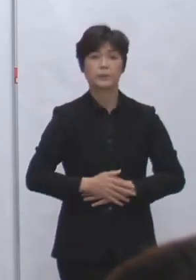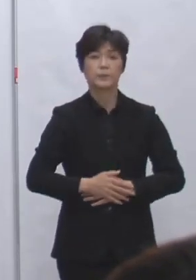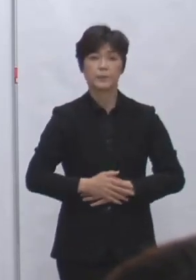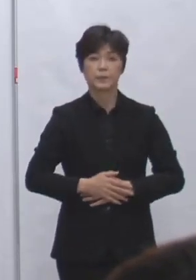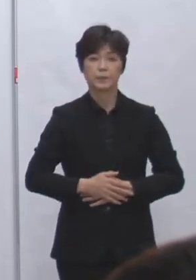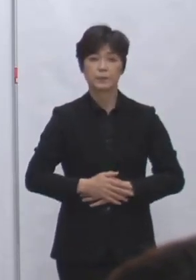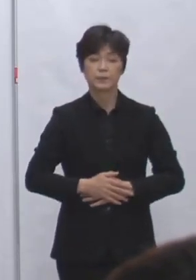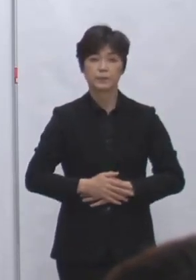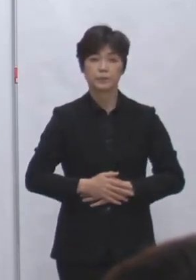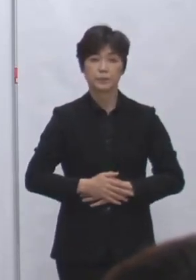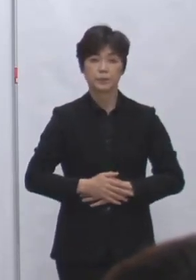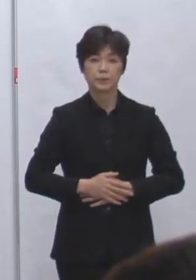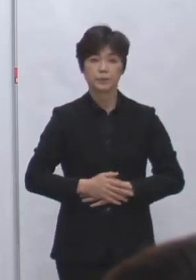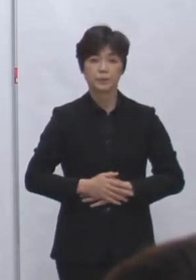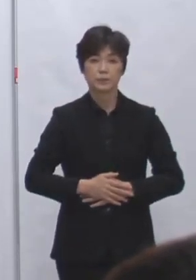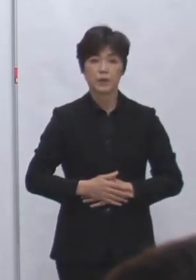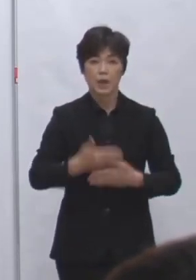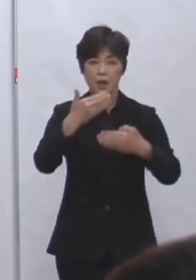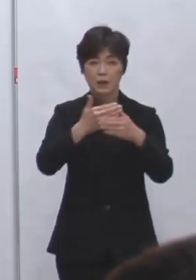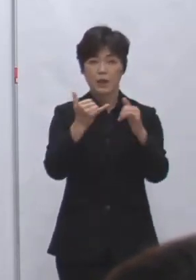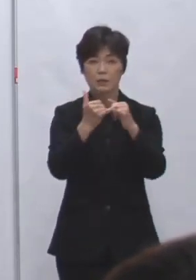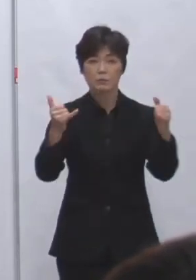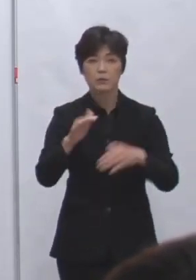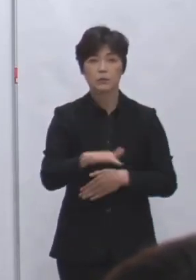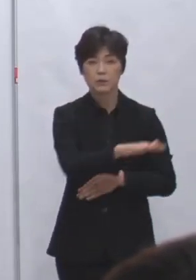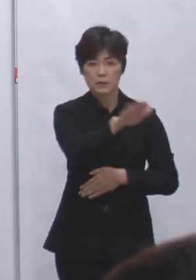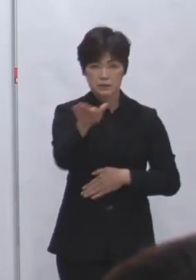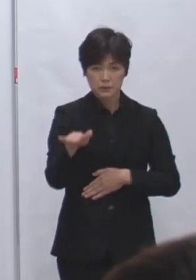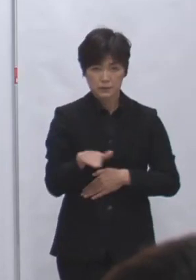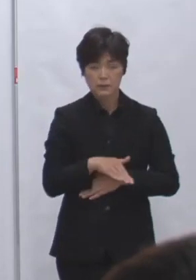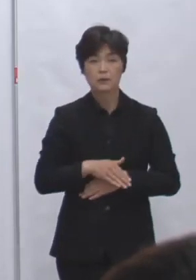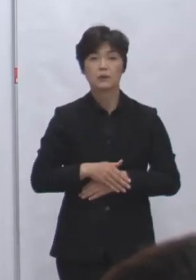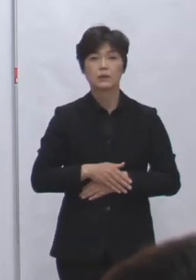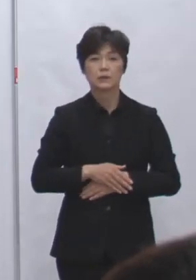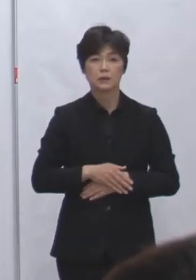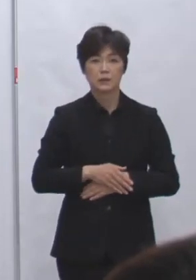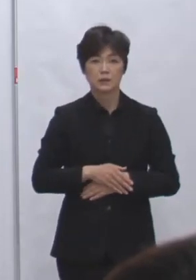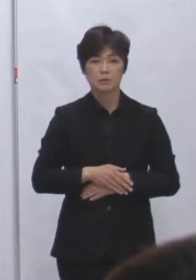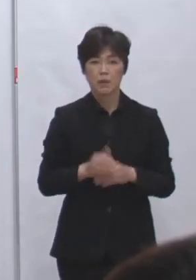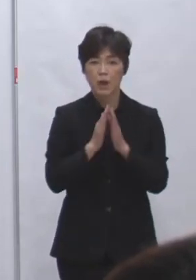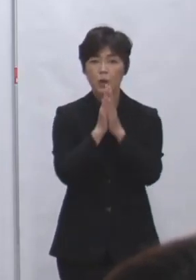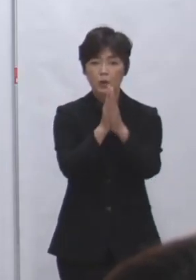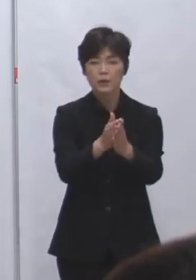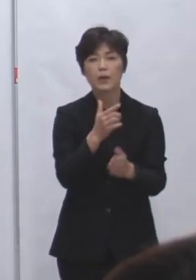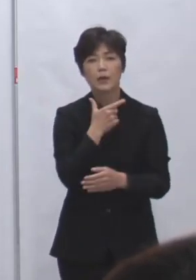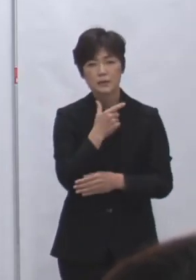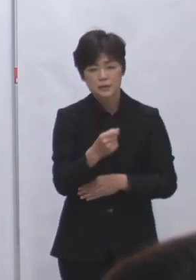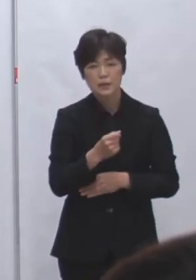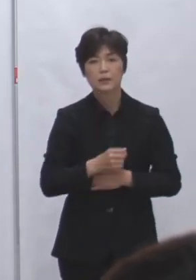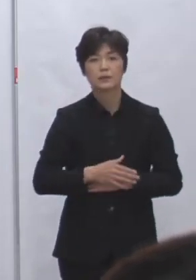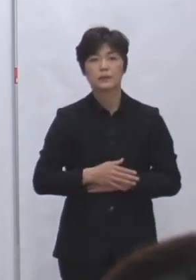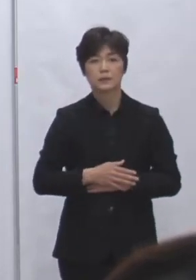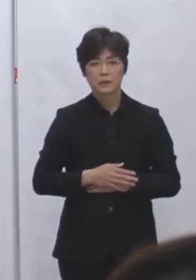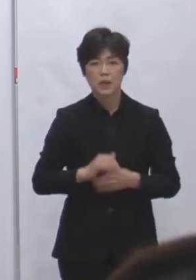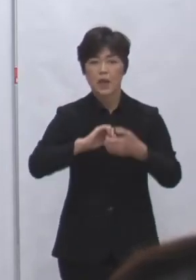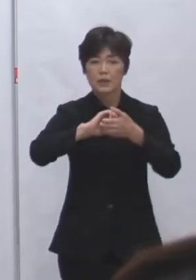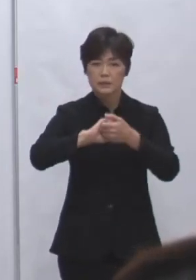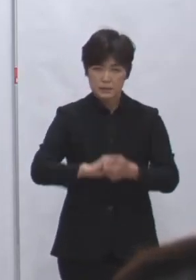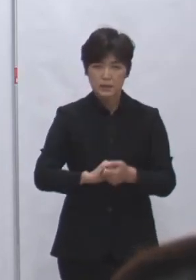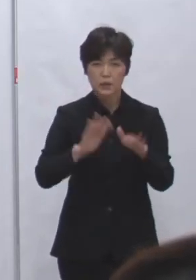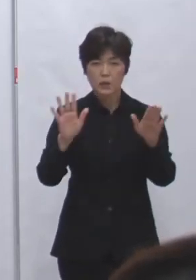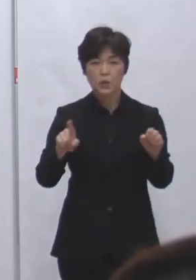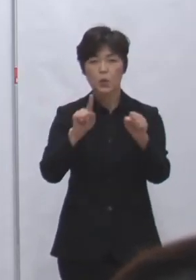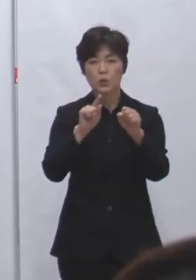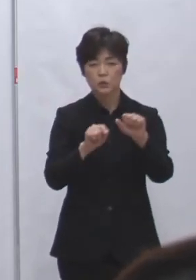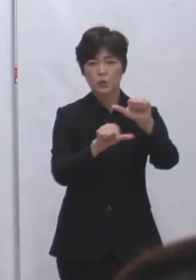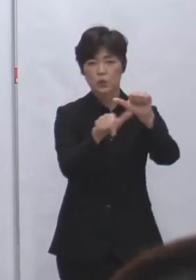ります。そこで県民の皆様に、何て言いますか、お願いをしたいと言いますか、ぜひこの今年の